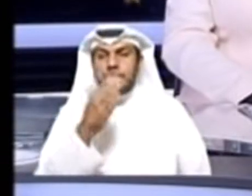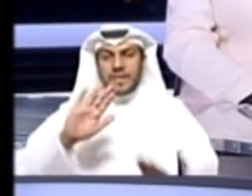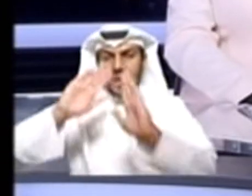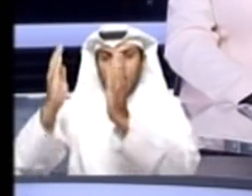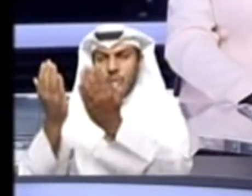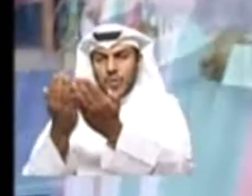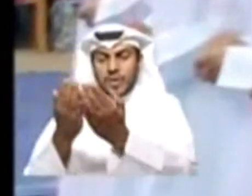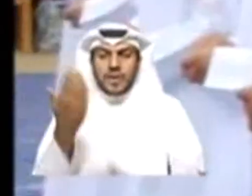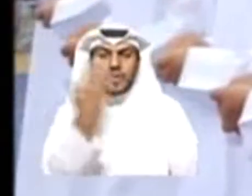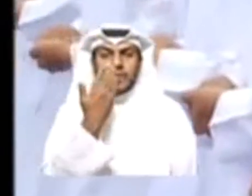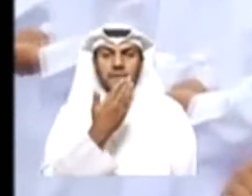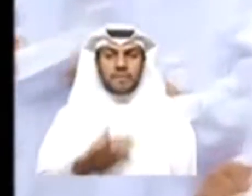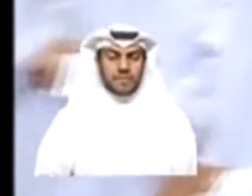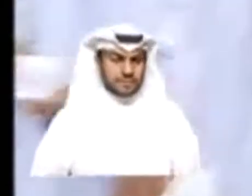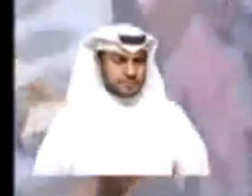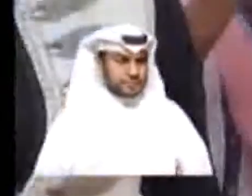للأيتام.